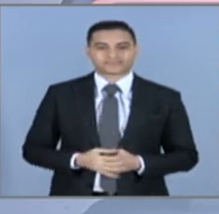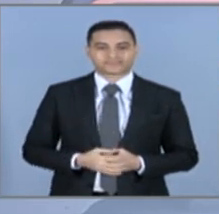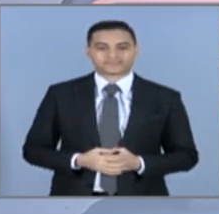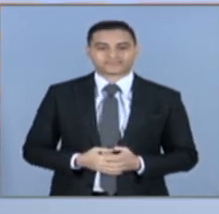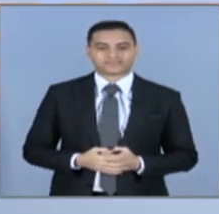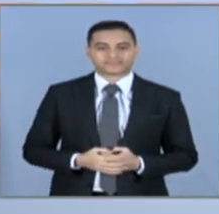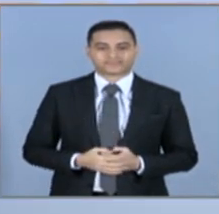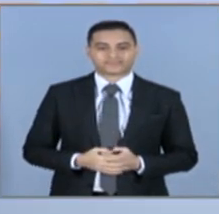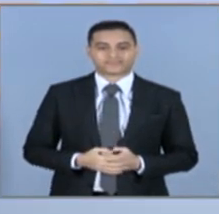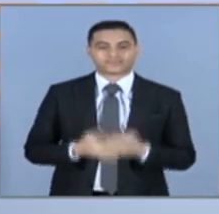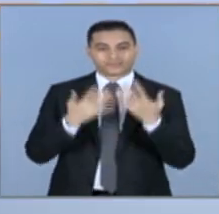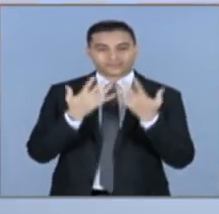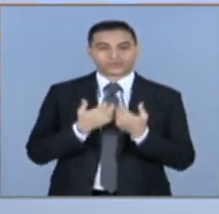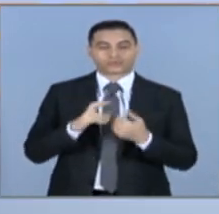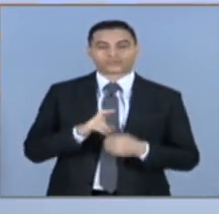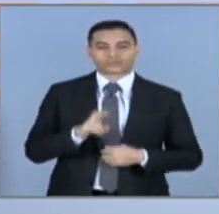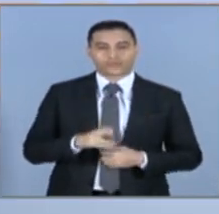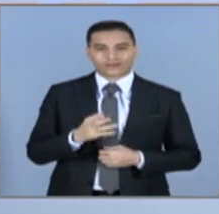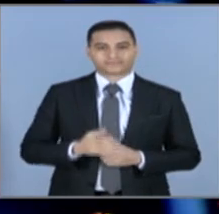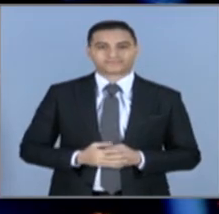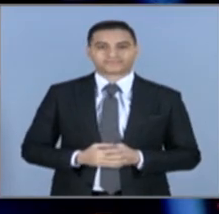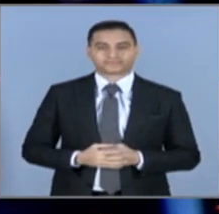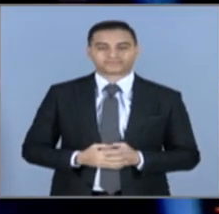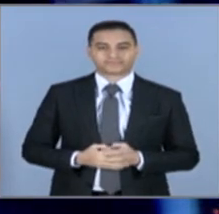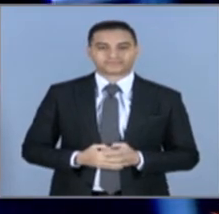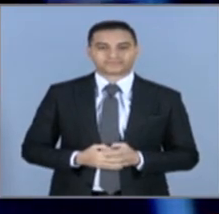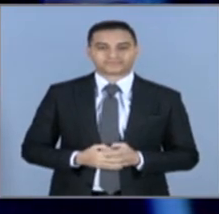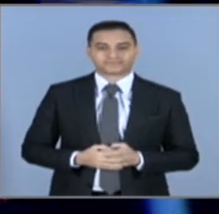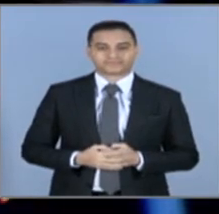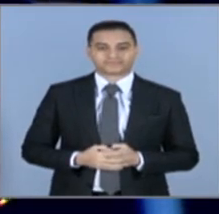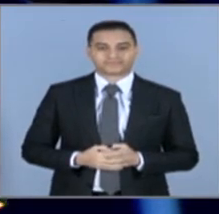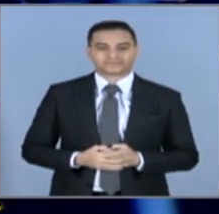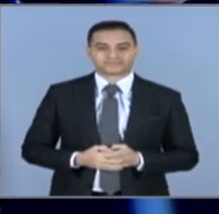عشرين. قدرات ذهنية. والسؤال هو،